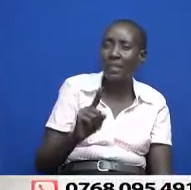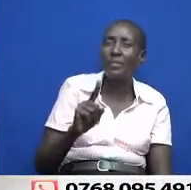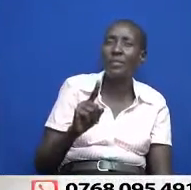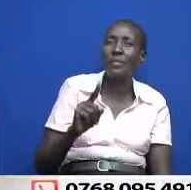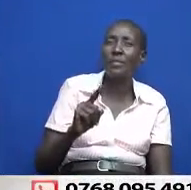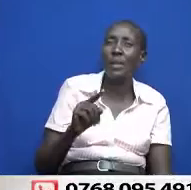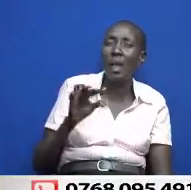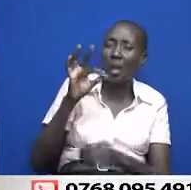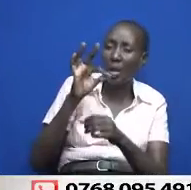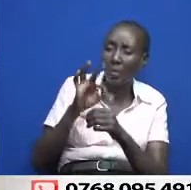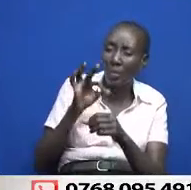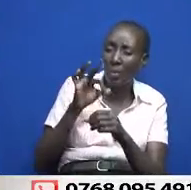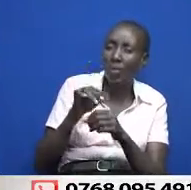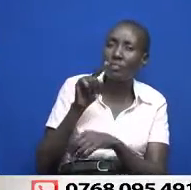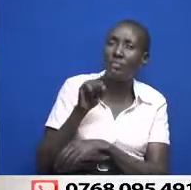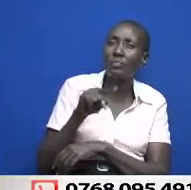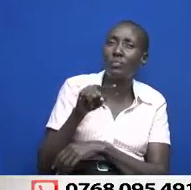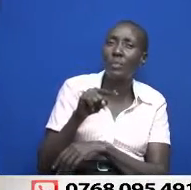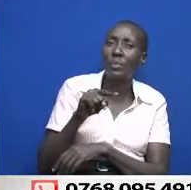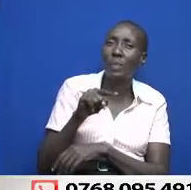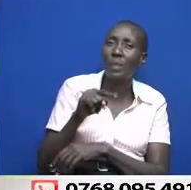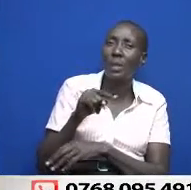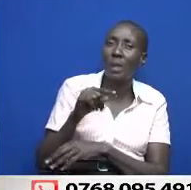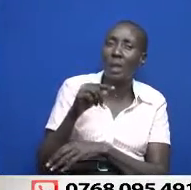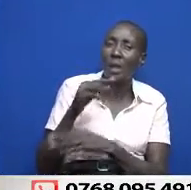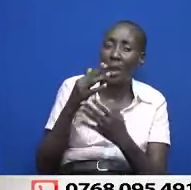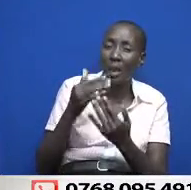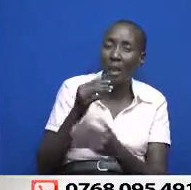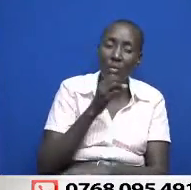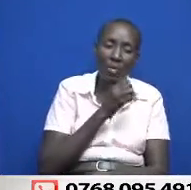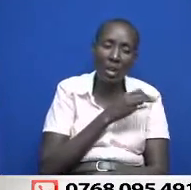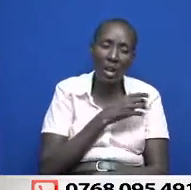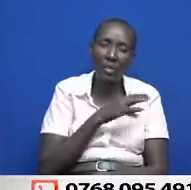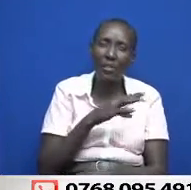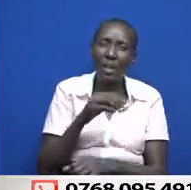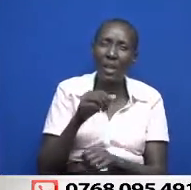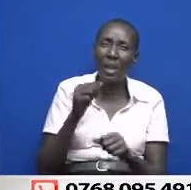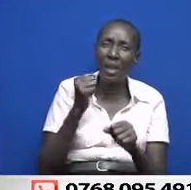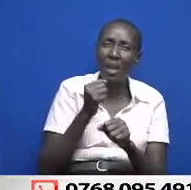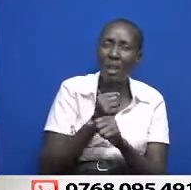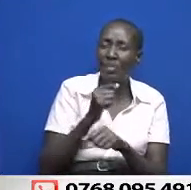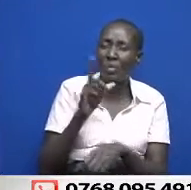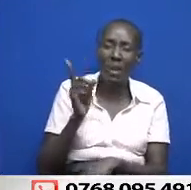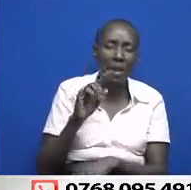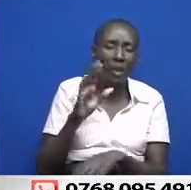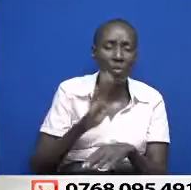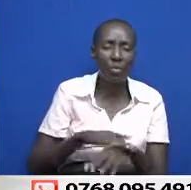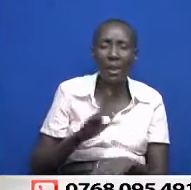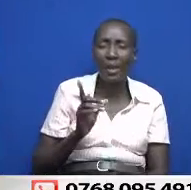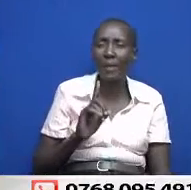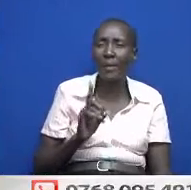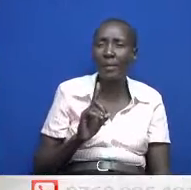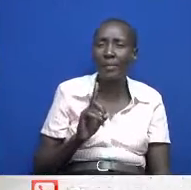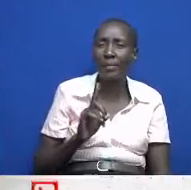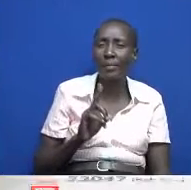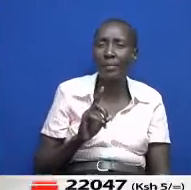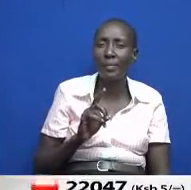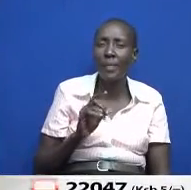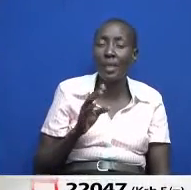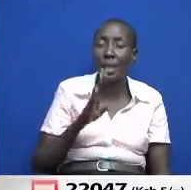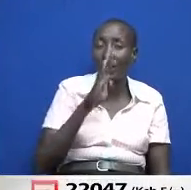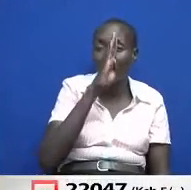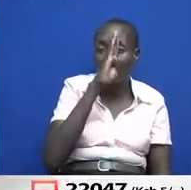watu, na uoga unamfanya anafanya vitu kama hizo. Hiyo sio jambo nzuri. Kama Bungoma